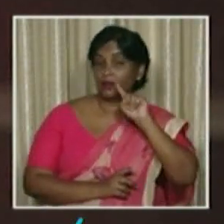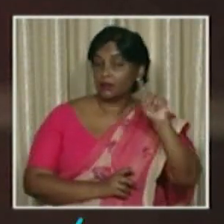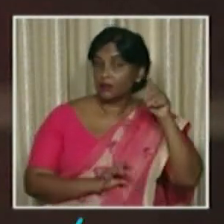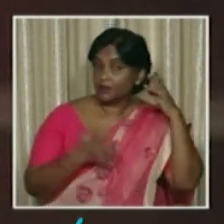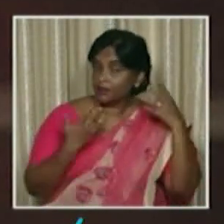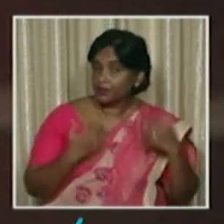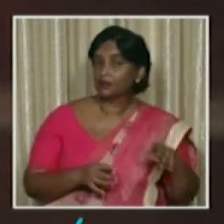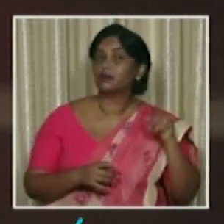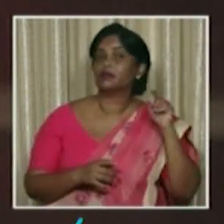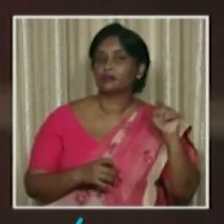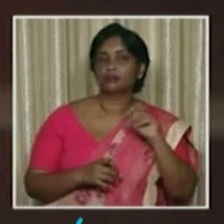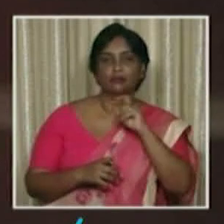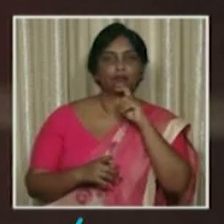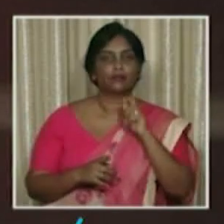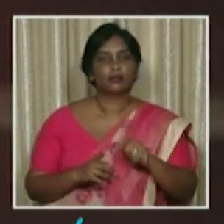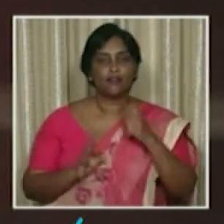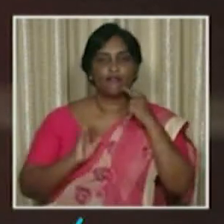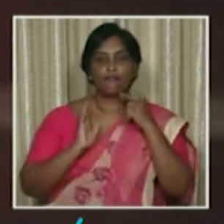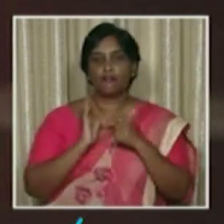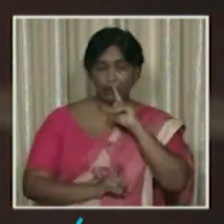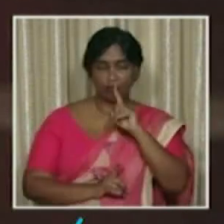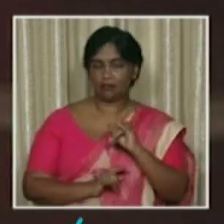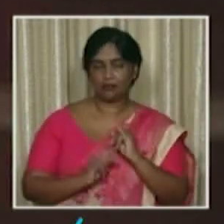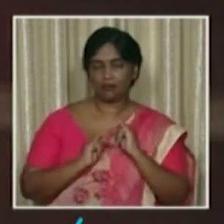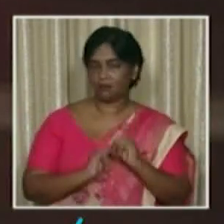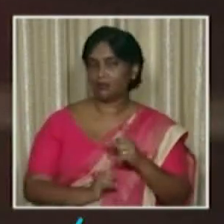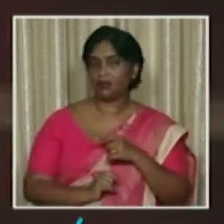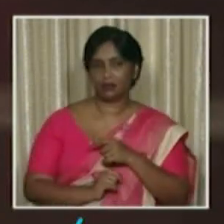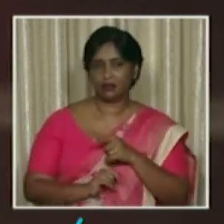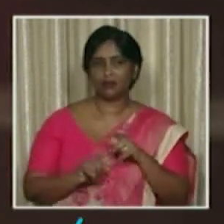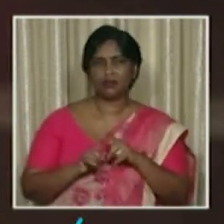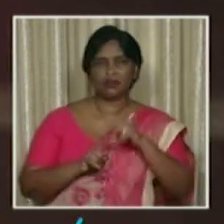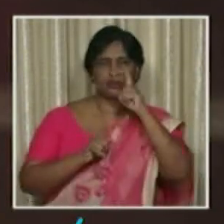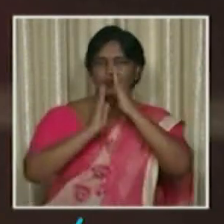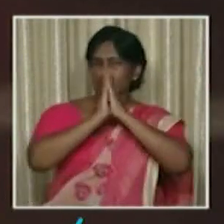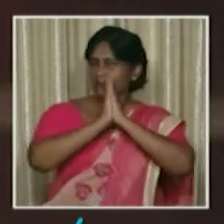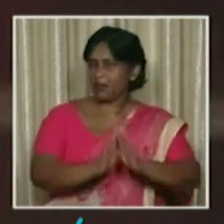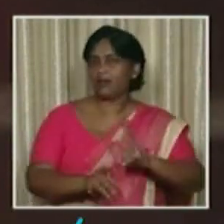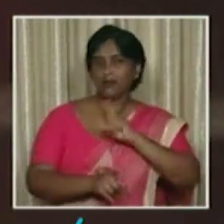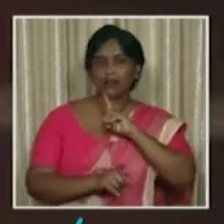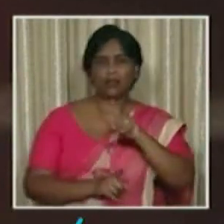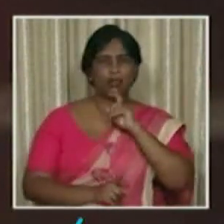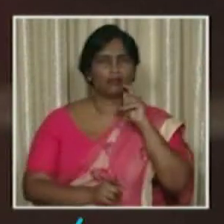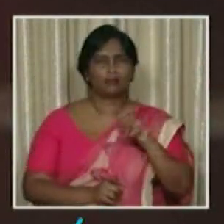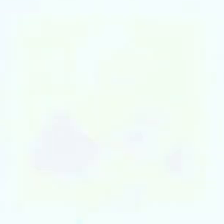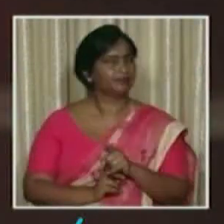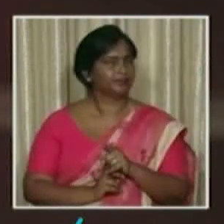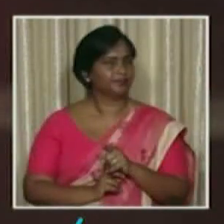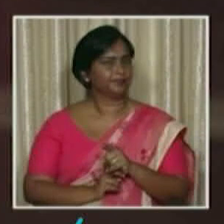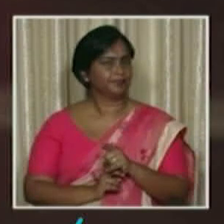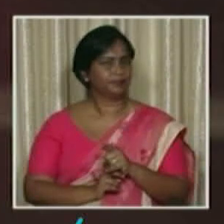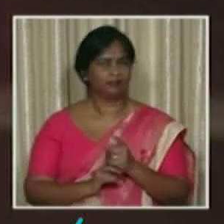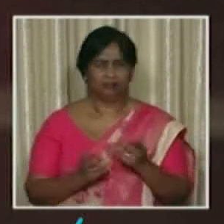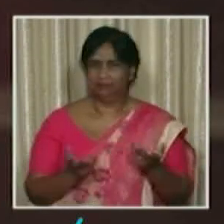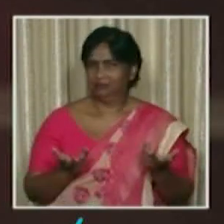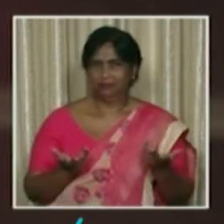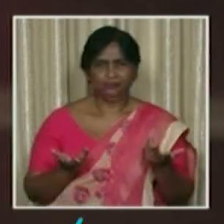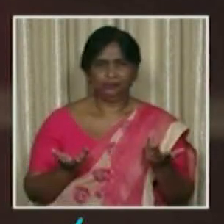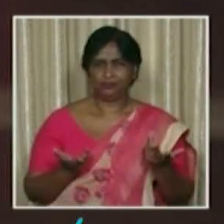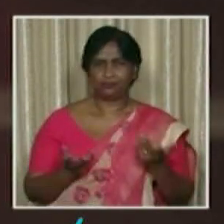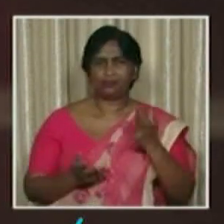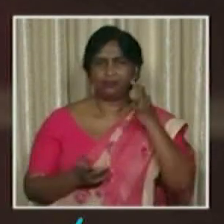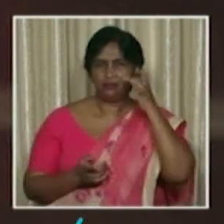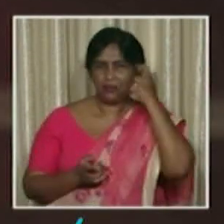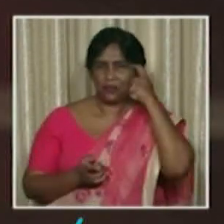තමයි එතුමා මේ නඩුව විභාග කරන්න බෑ කියලා කිව්වේ. අනිත් එක මේ ශාප කරනවායි කියලා විනිසුරුවරුන්ට ප්‍රකාශ කරන්න කවුරු හරි